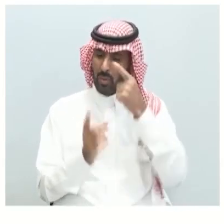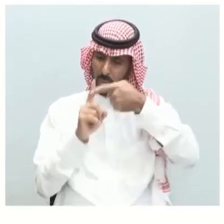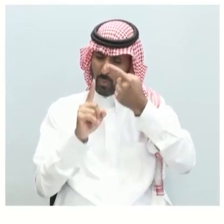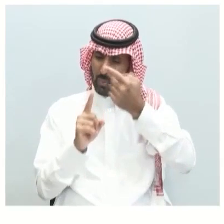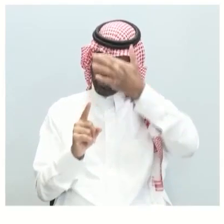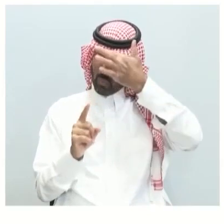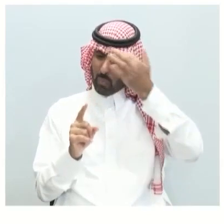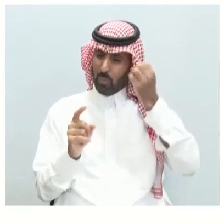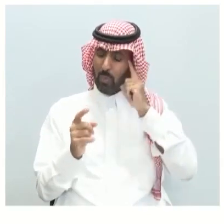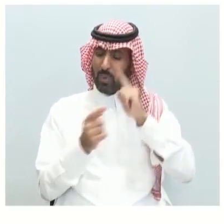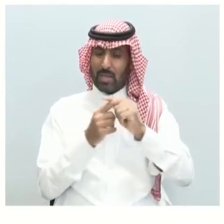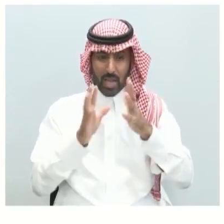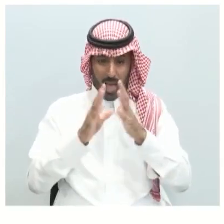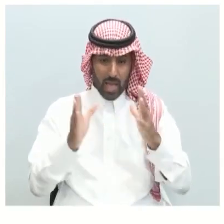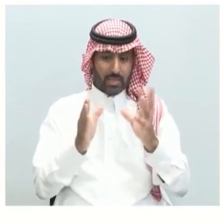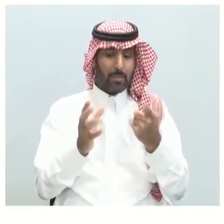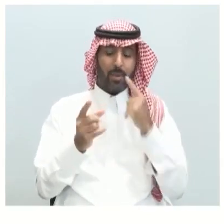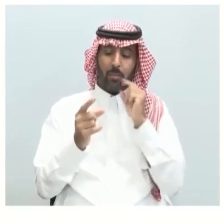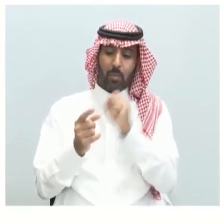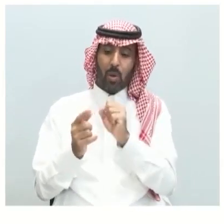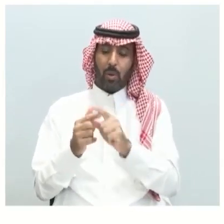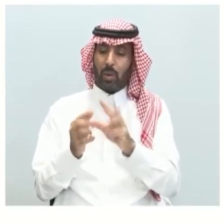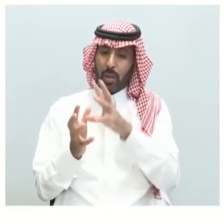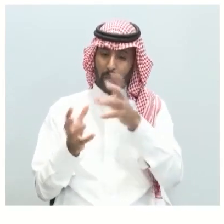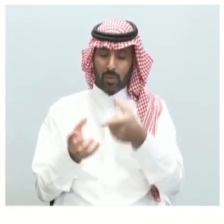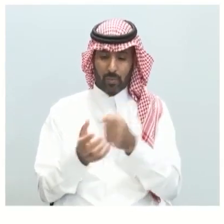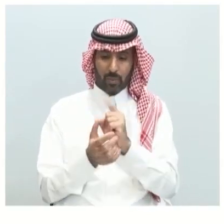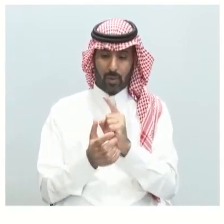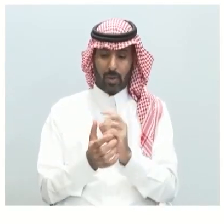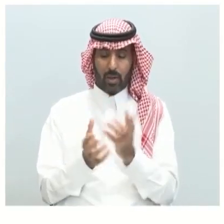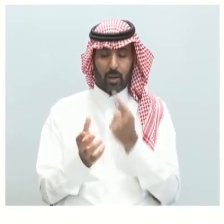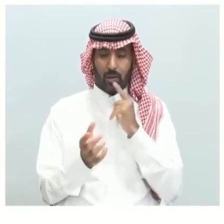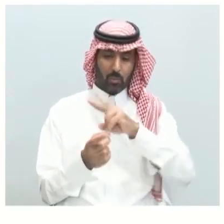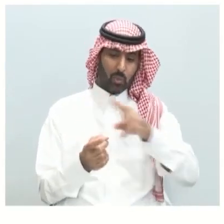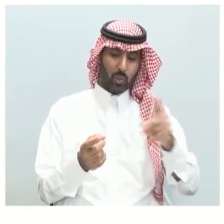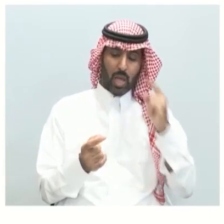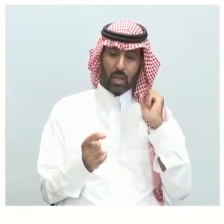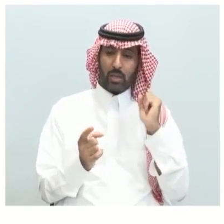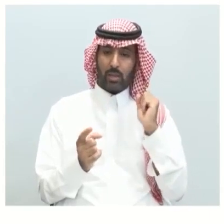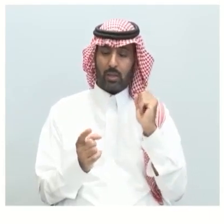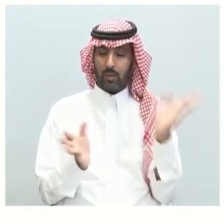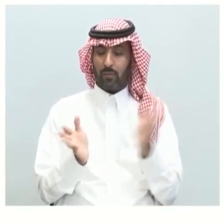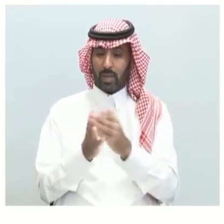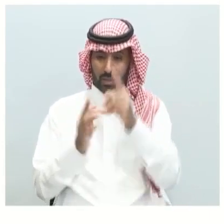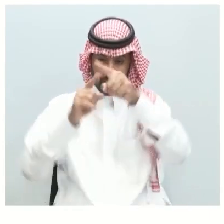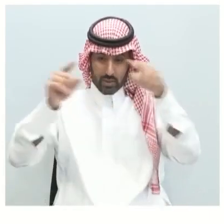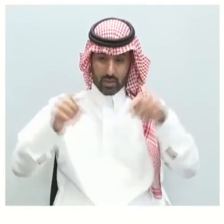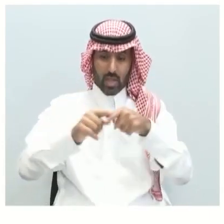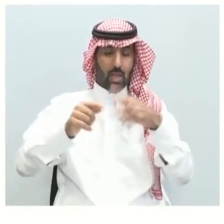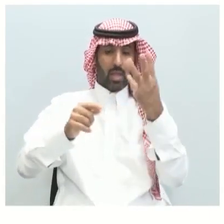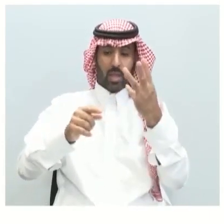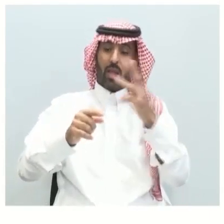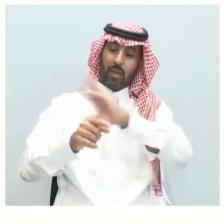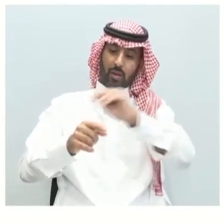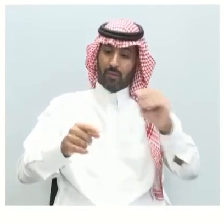الحراره والحجم لكميه محدده من الغاز ما هي المتغيرات يوجد بين المتغيرات الثلاثه